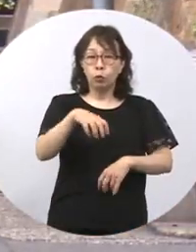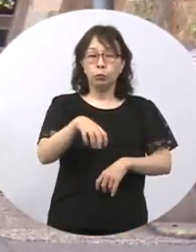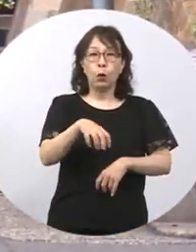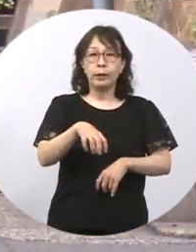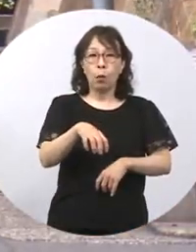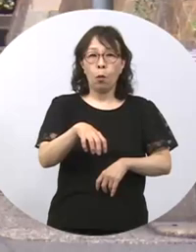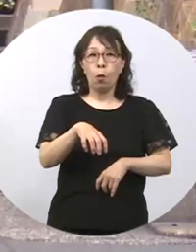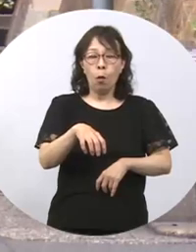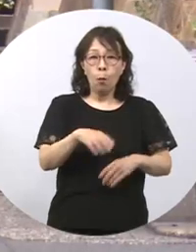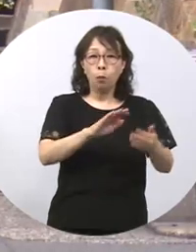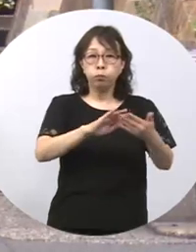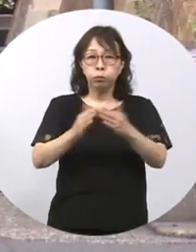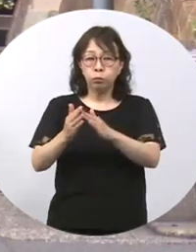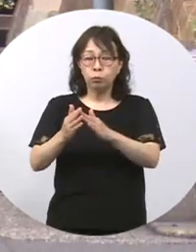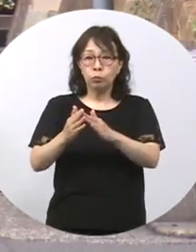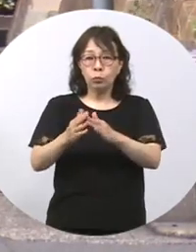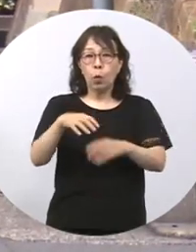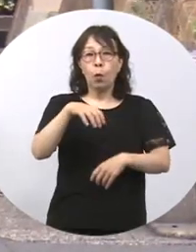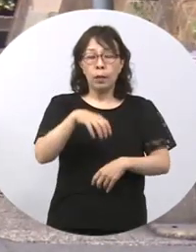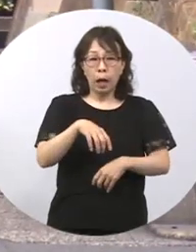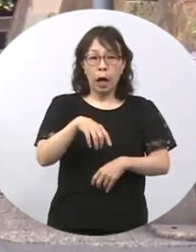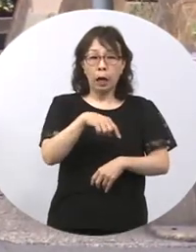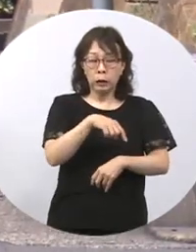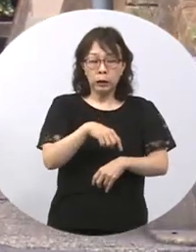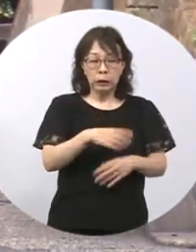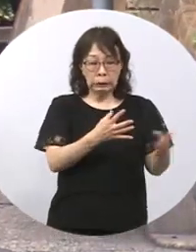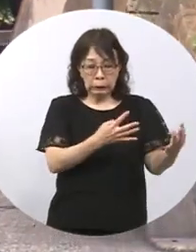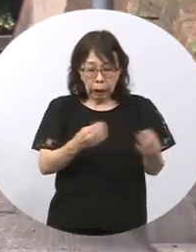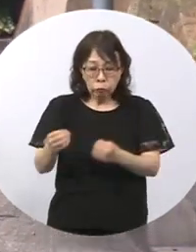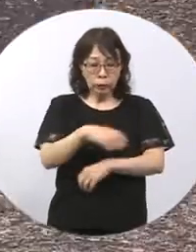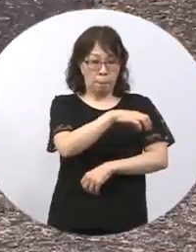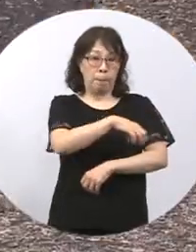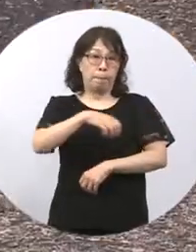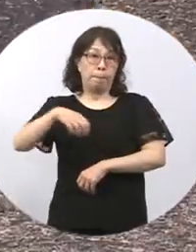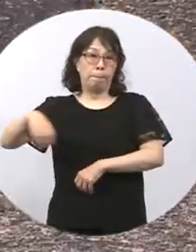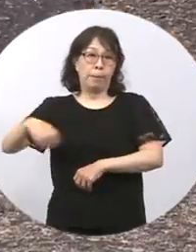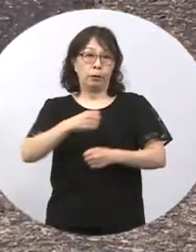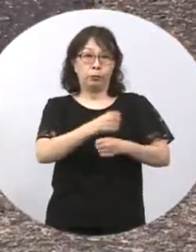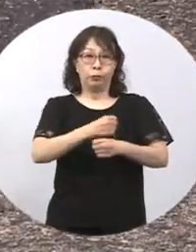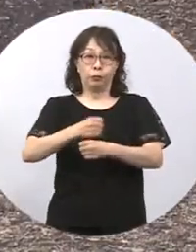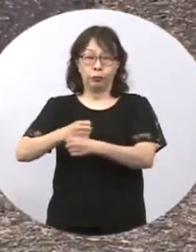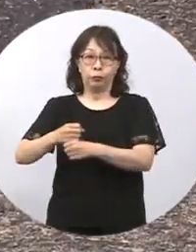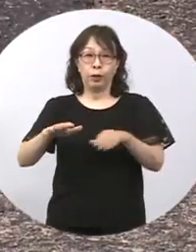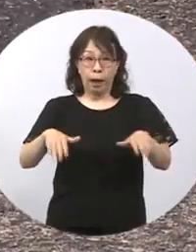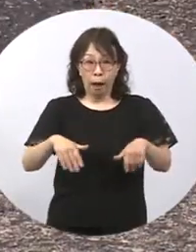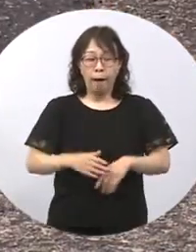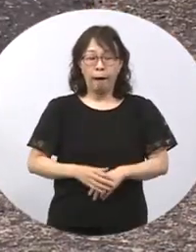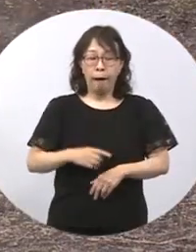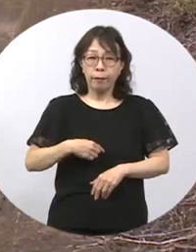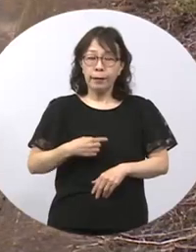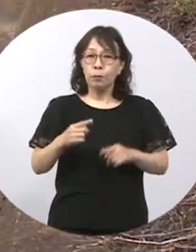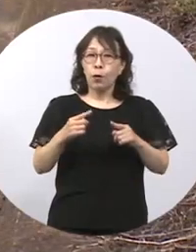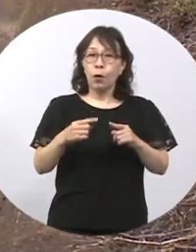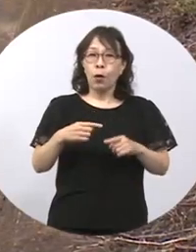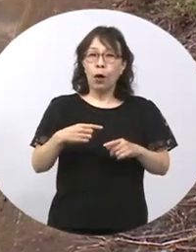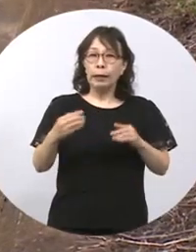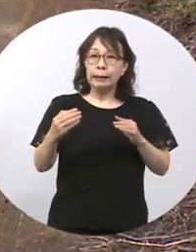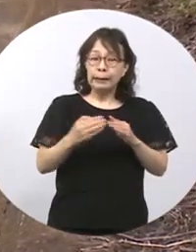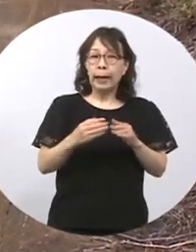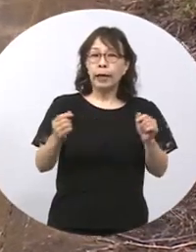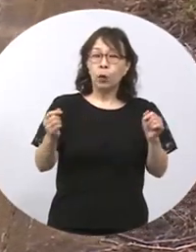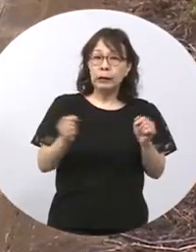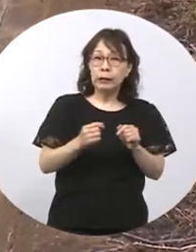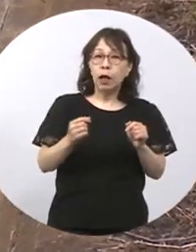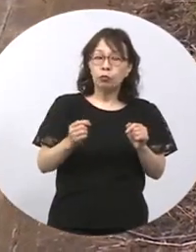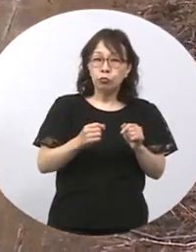も、住宅地内に、細やかに配置をしておりますので、より、ご自宅の近くからご利用いただくことが